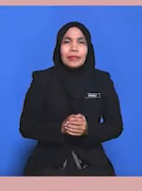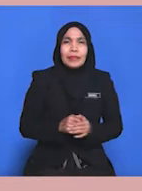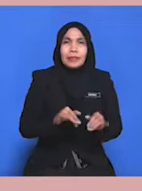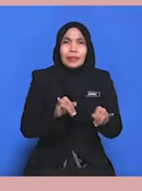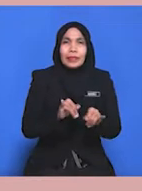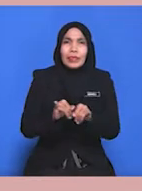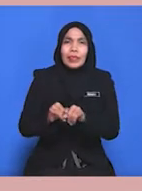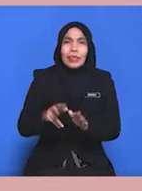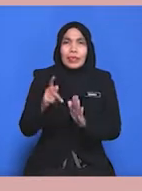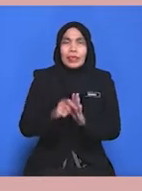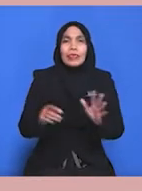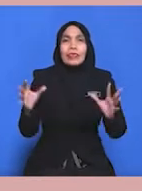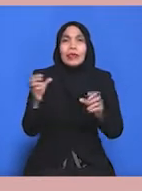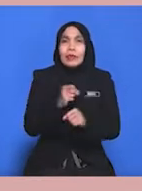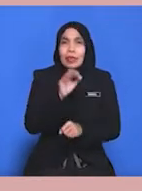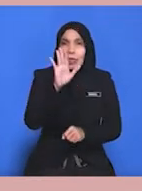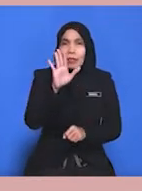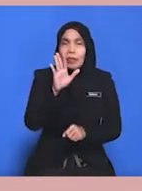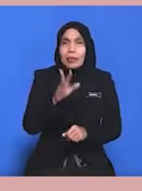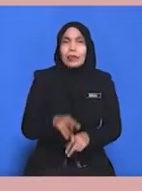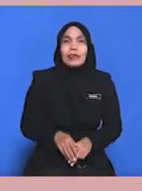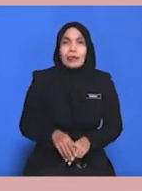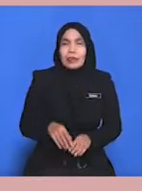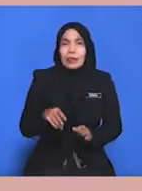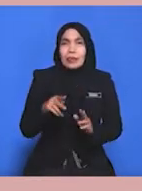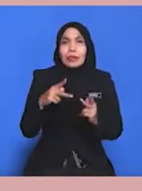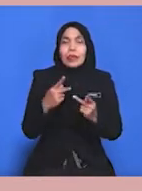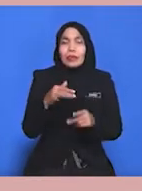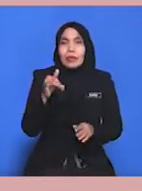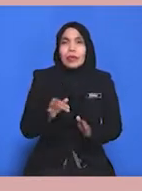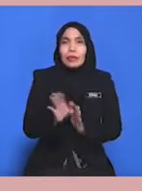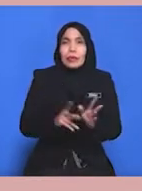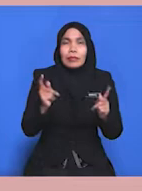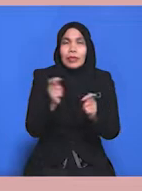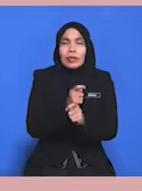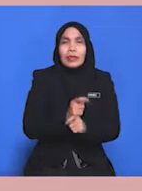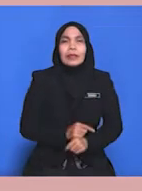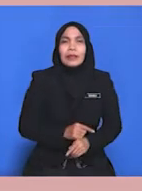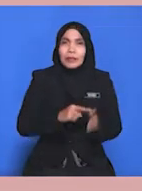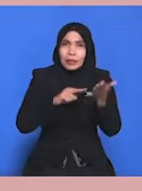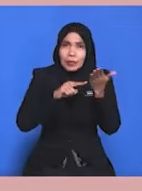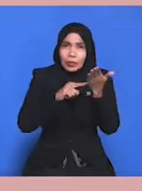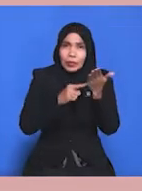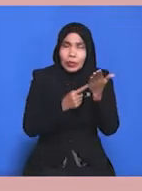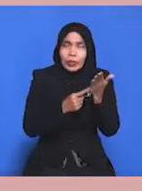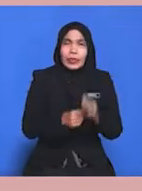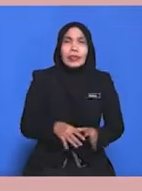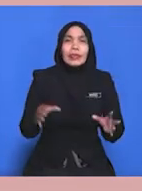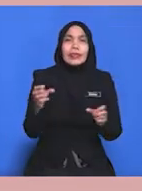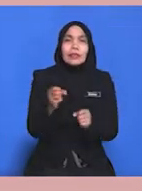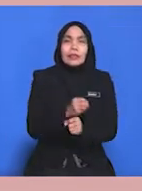terdapat 5 pasukan yang bertanding. Mula-mula, kita dapatkan dahulu bilangan bye.